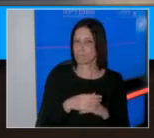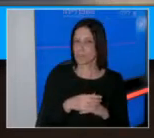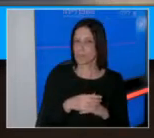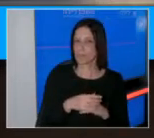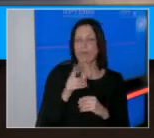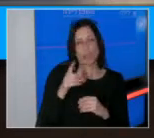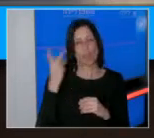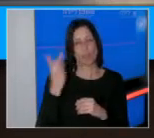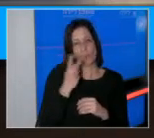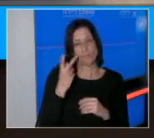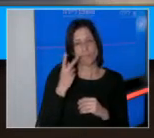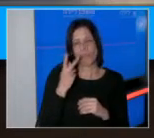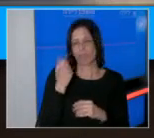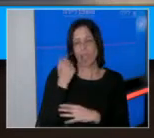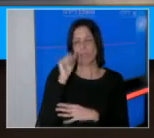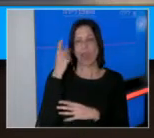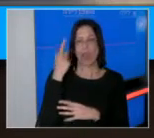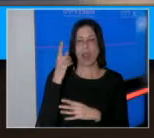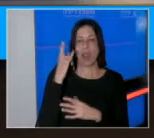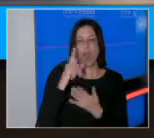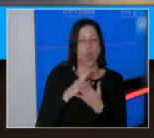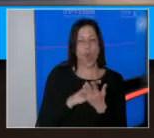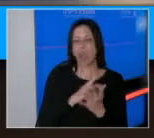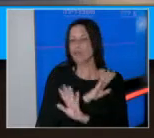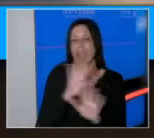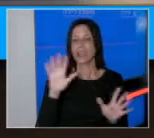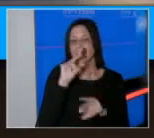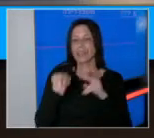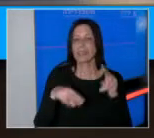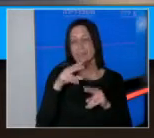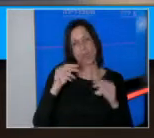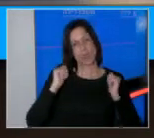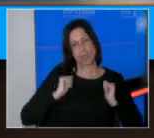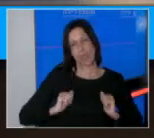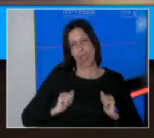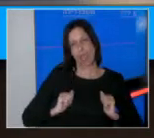ובעצם זה כמובן עבירה על החוק, ואין טיפול. זאת אומרת, נוח מאוד מאוד